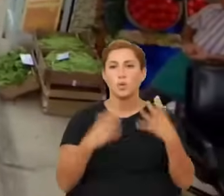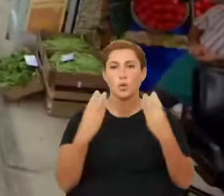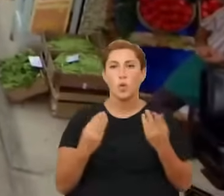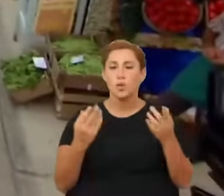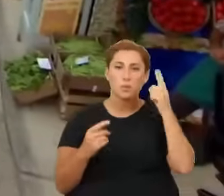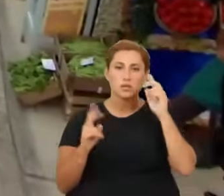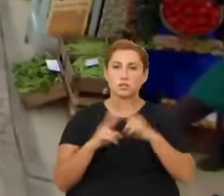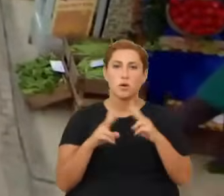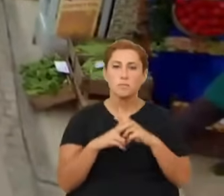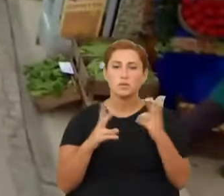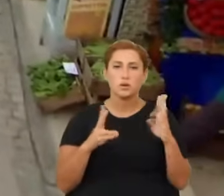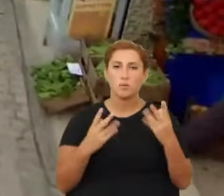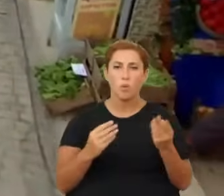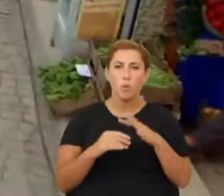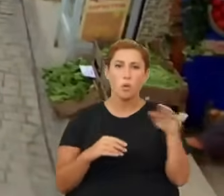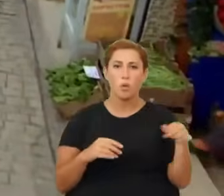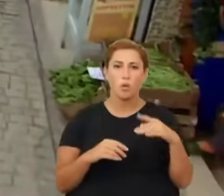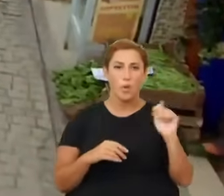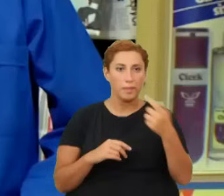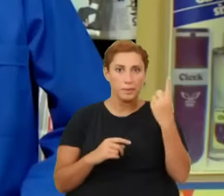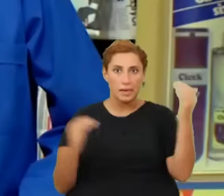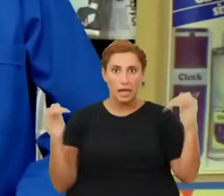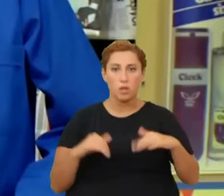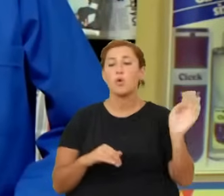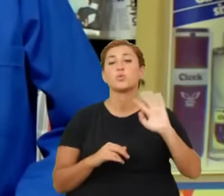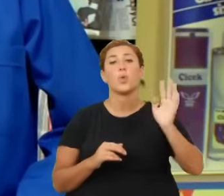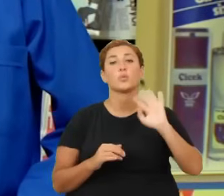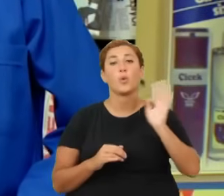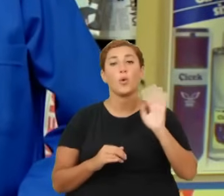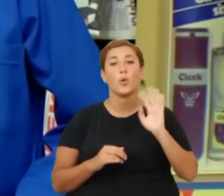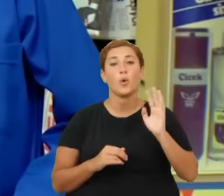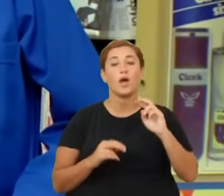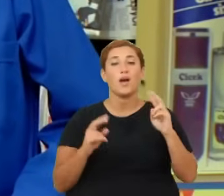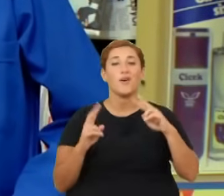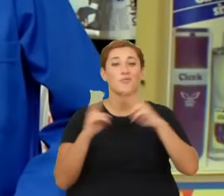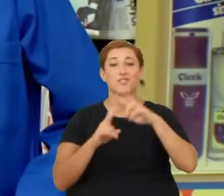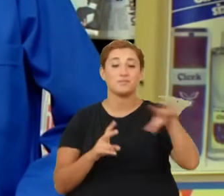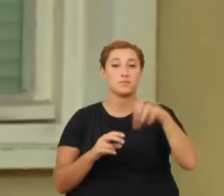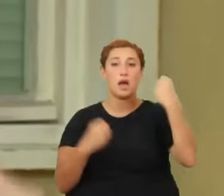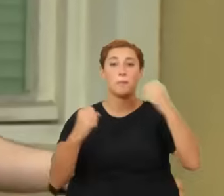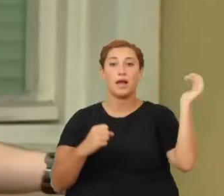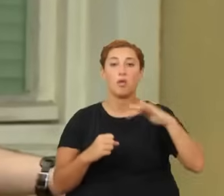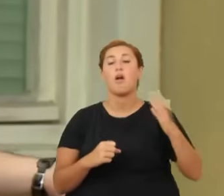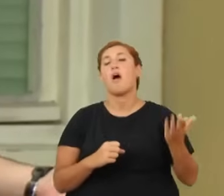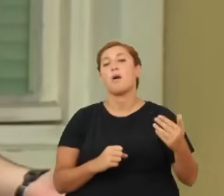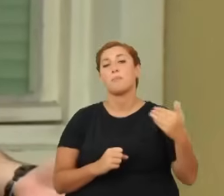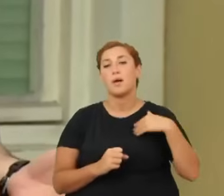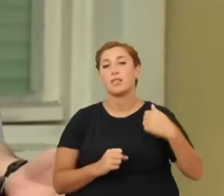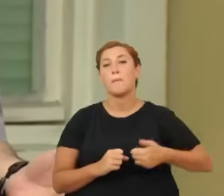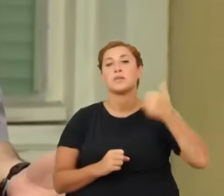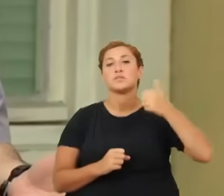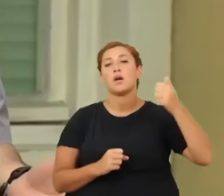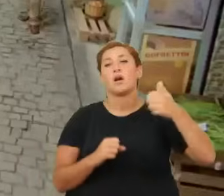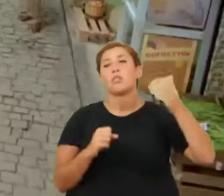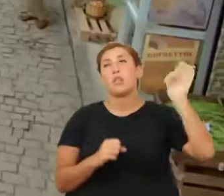Hayırdır başkomiserim? Ne oluyor ya? Önemli biri falan mı geliyor? Yok yok. Karakola araç geliyor. Ya ben de başbakan